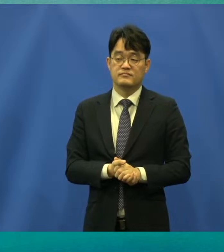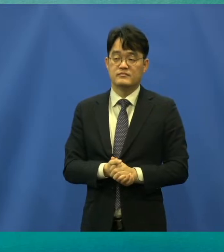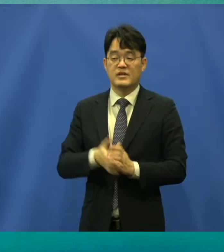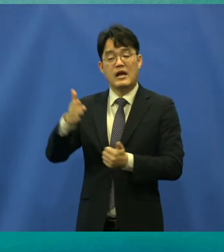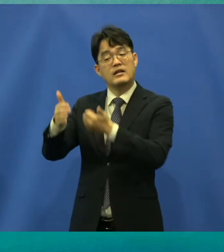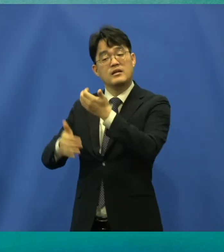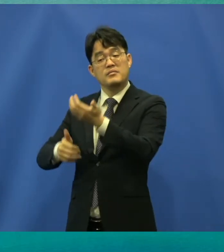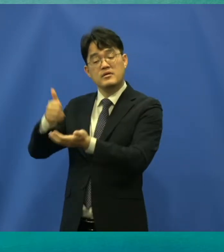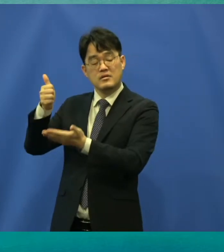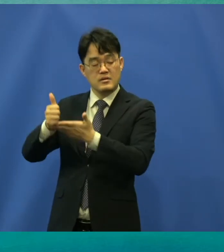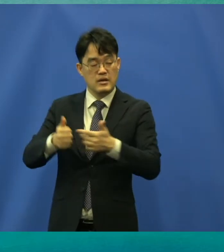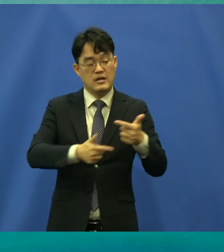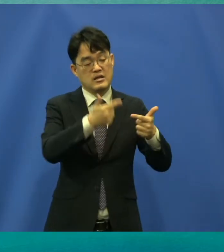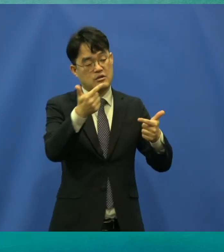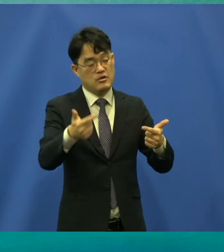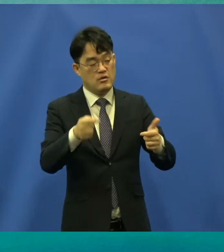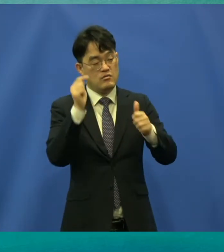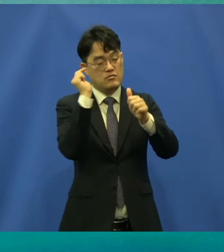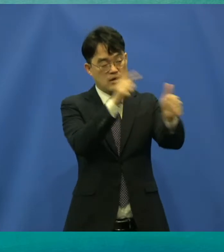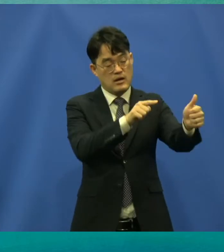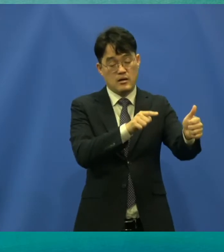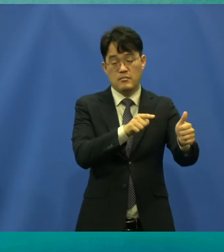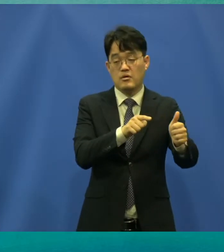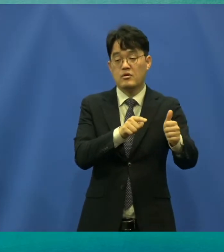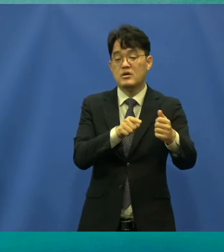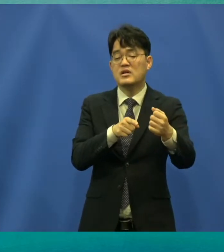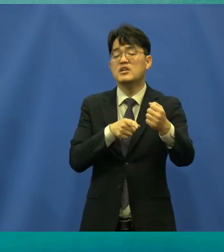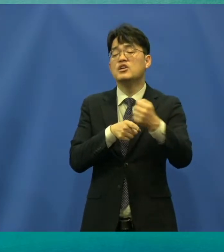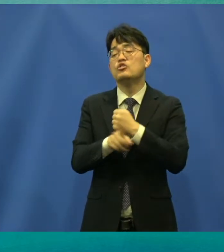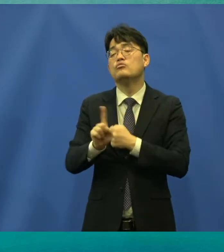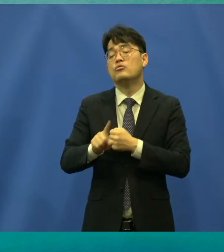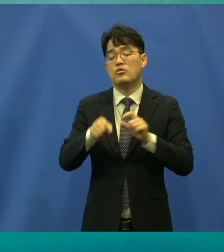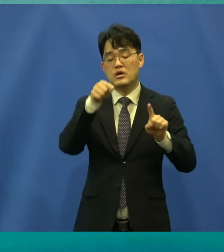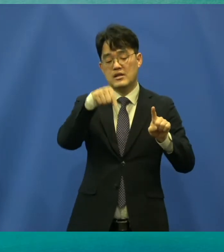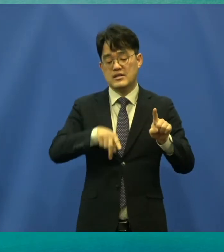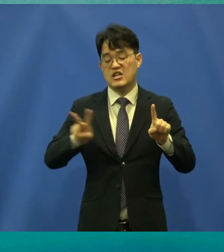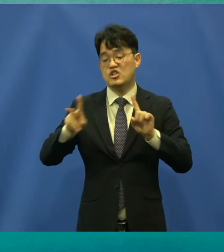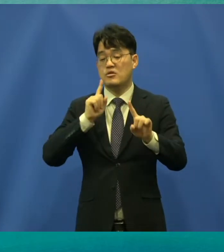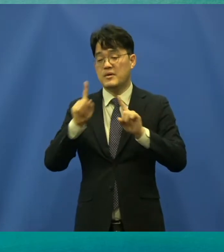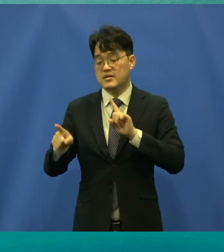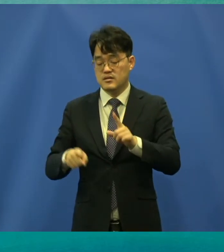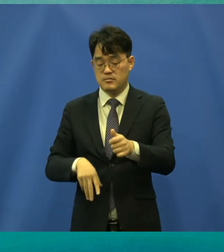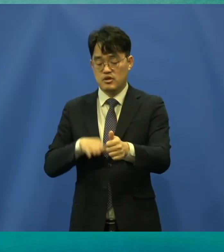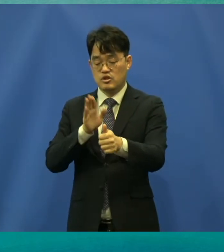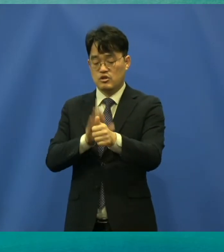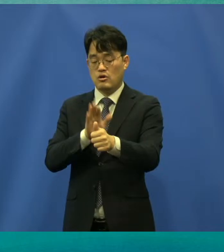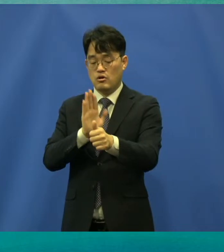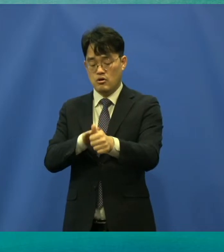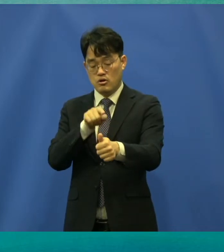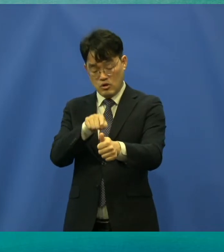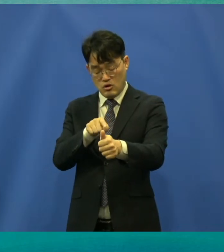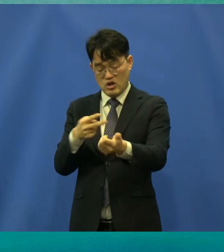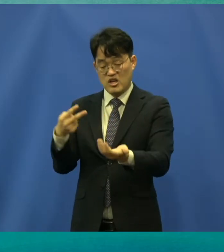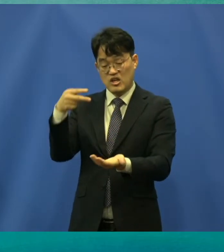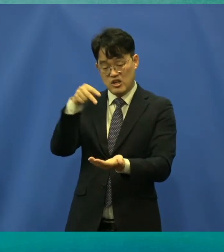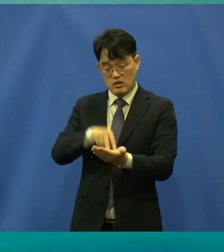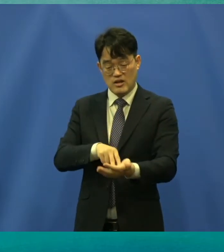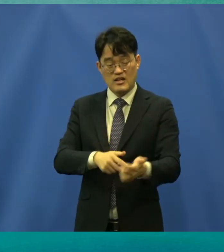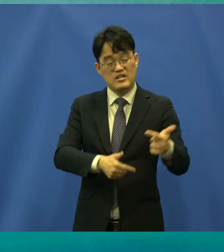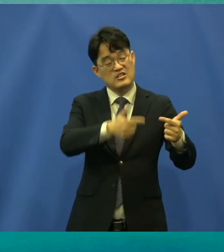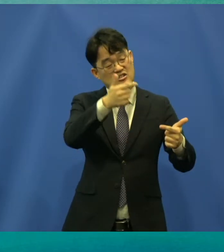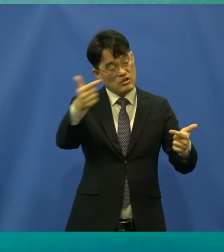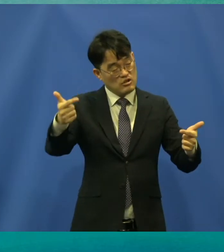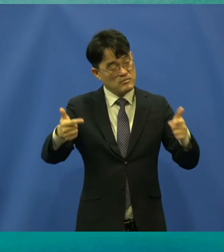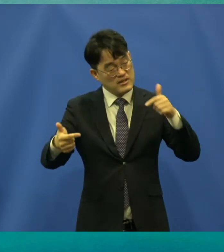답은 1장 2절에 나와요. 너는 일어나 저 큰 성읍 니느웨로 가서 그것을